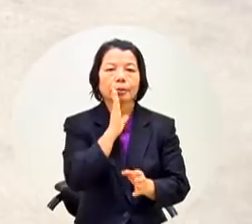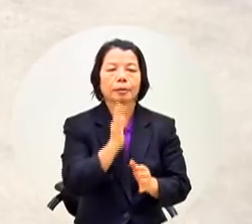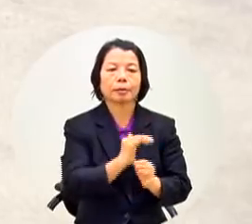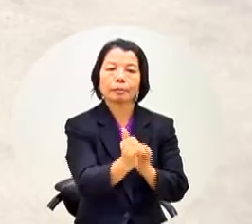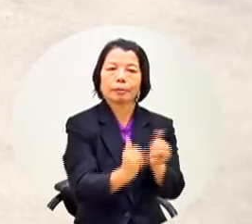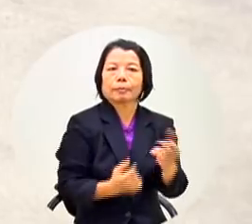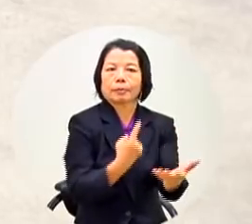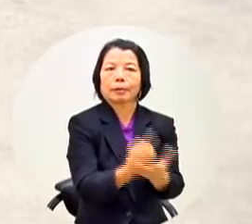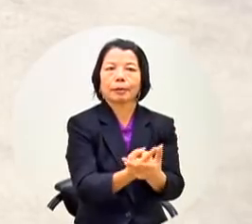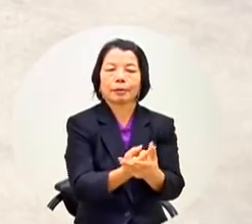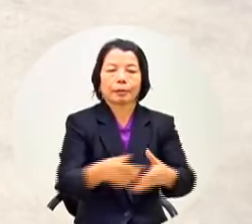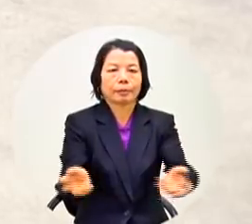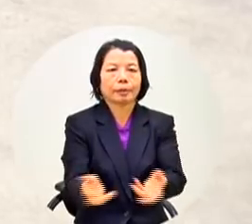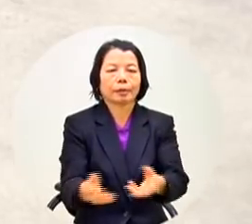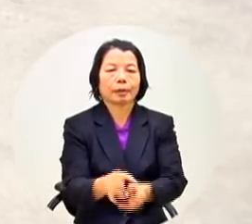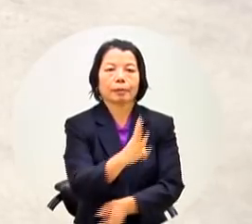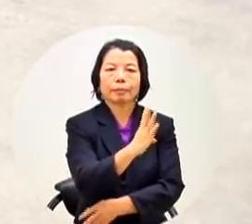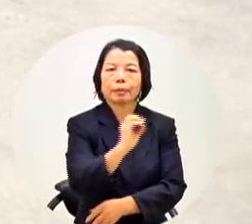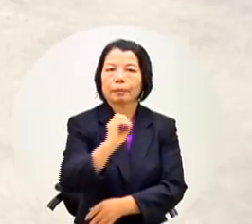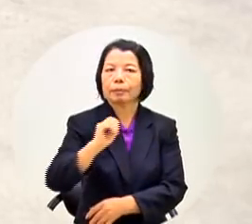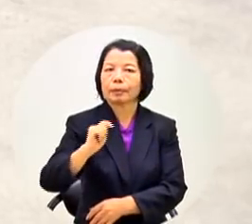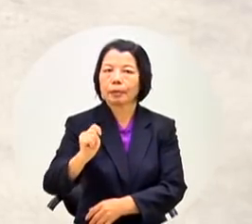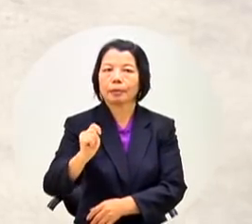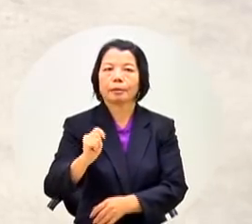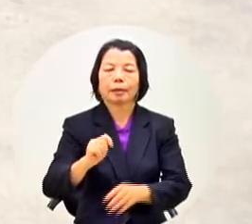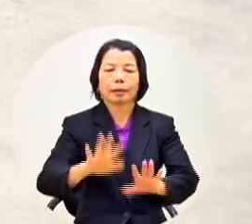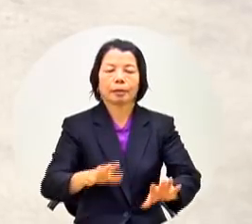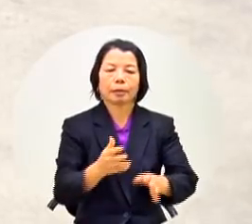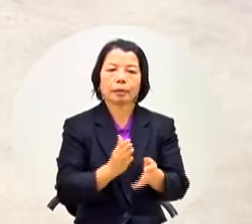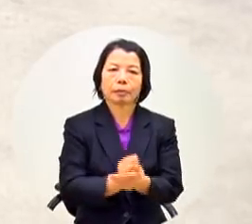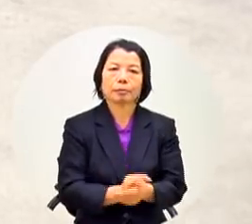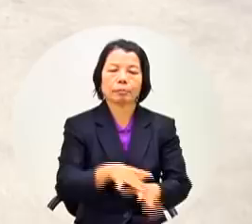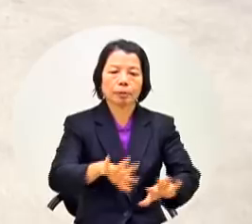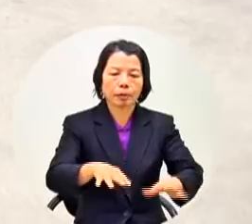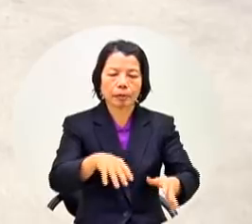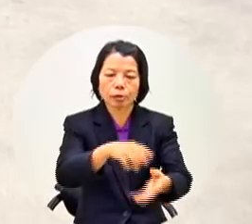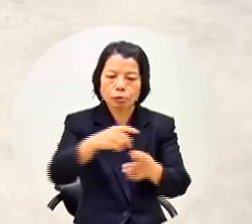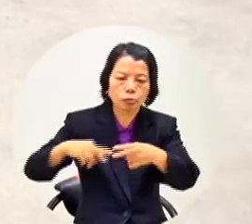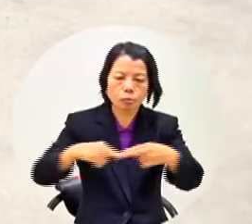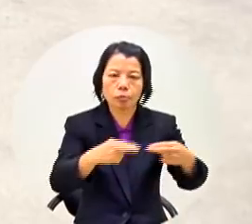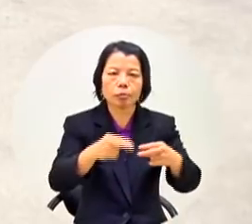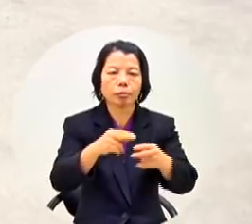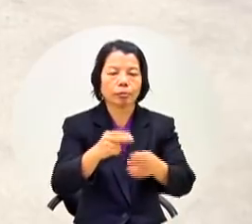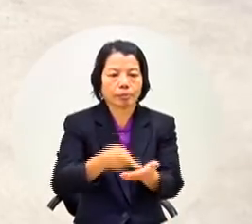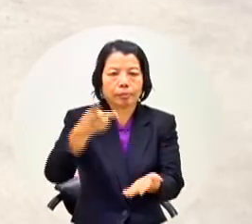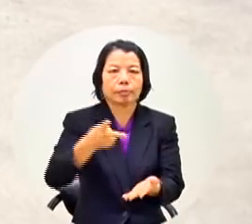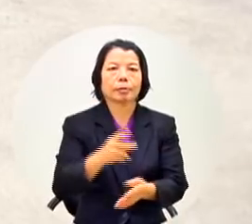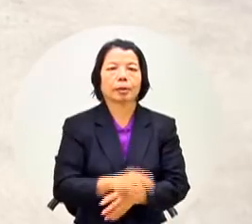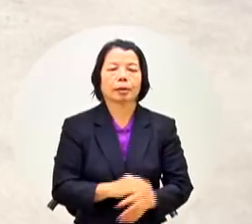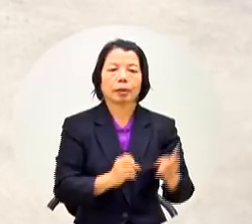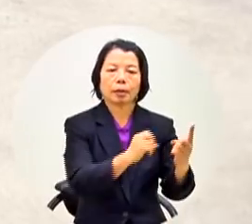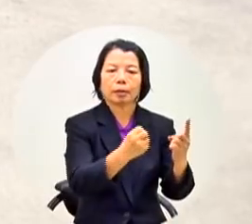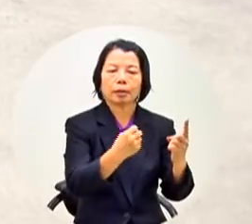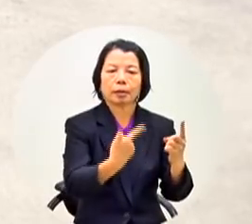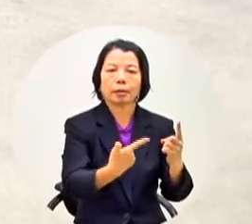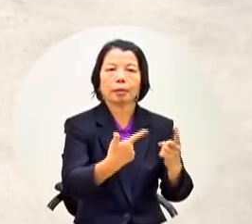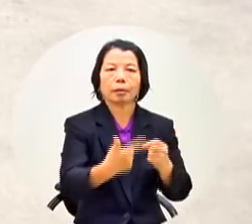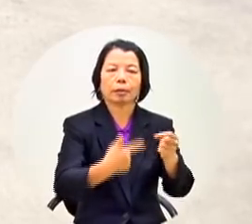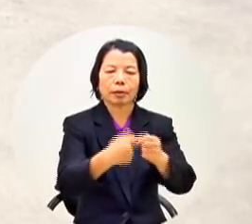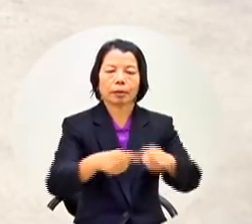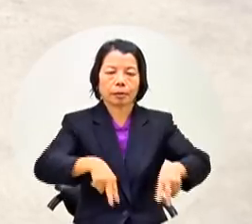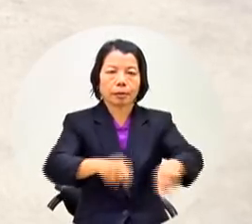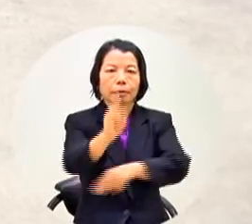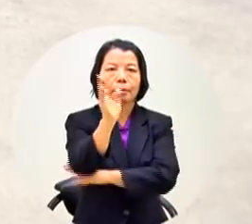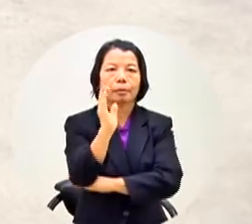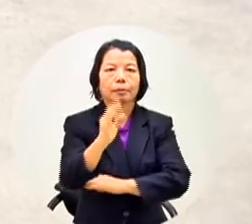方式，那经过两次的一个修正，在民国101年，行政院核定改为由政府自办，那